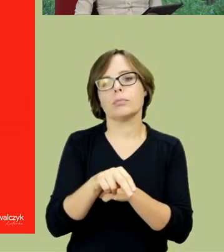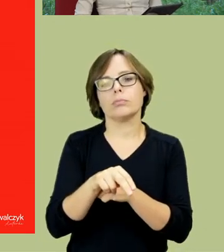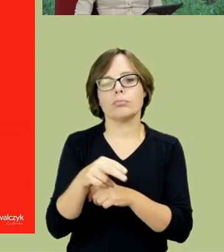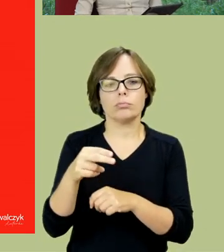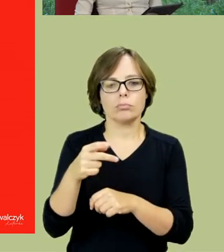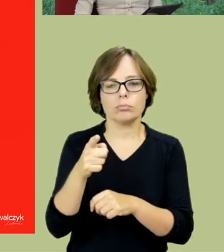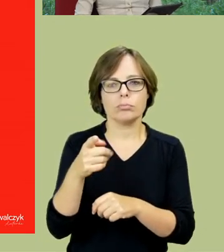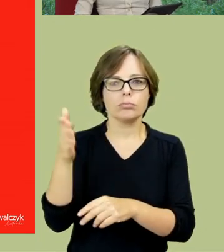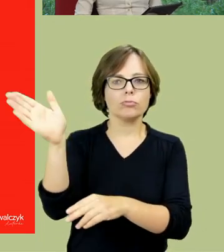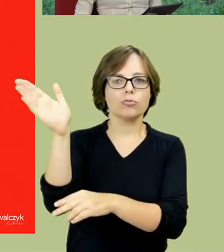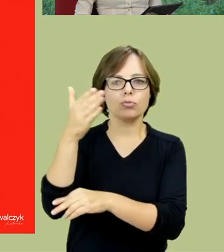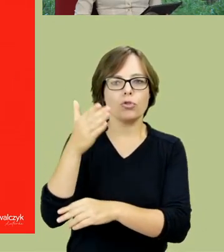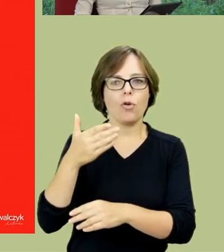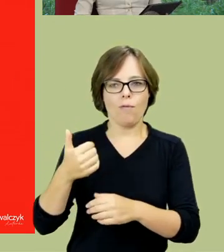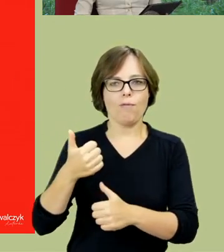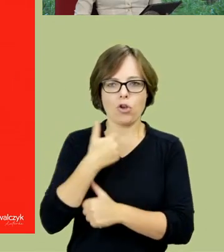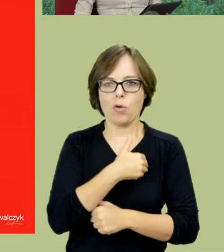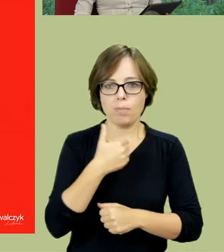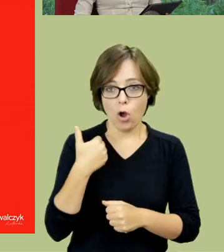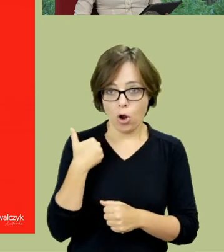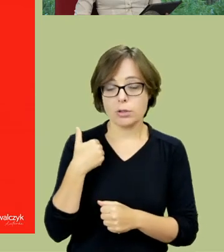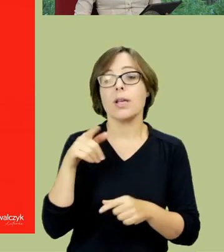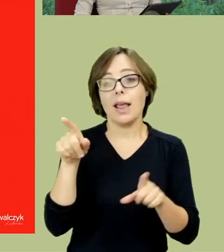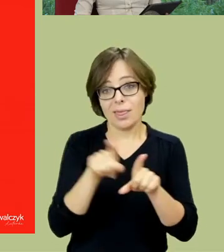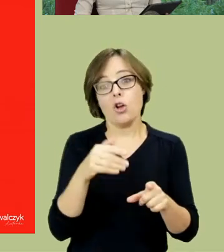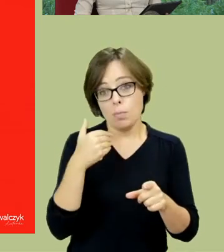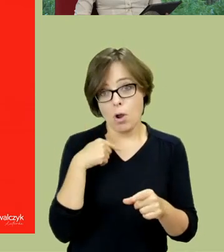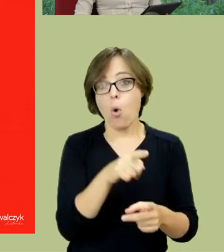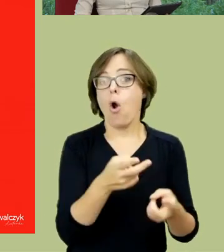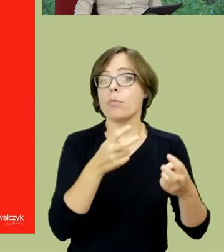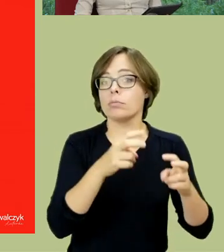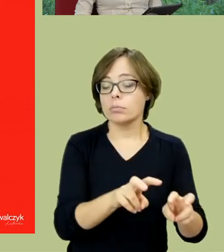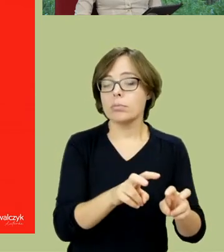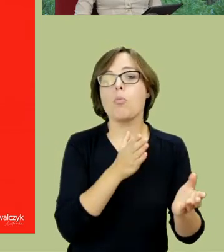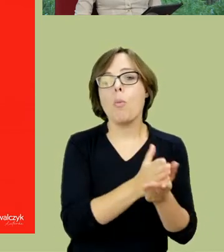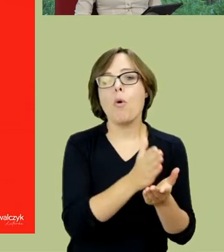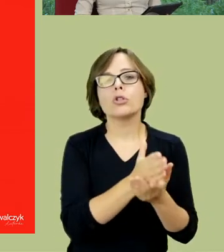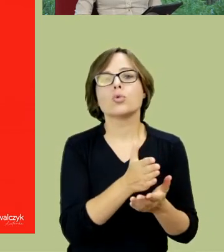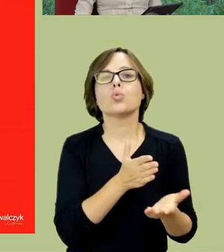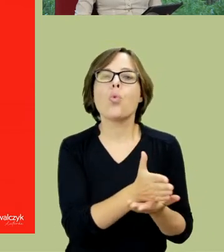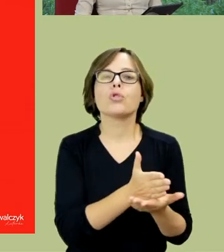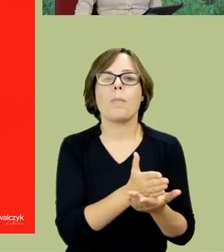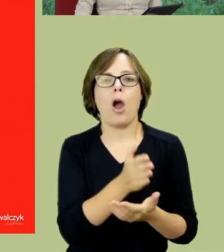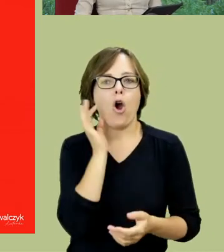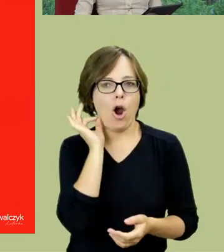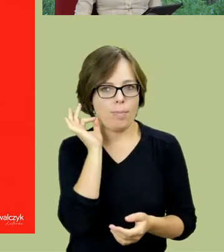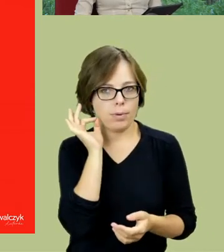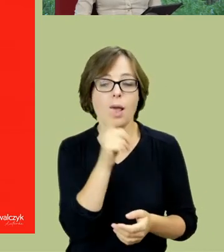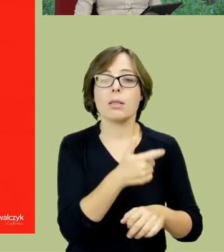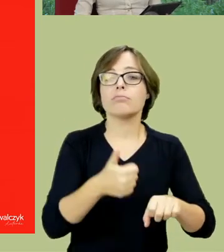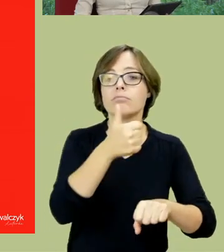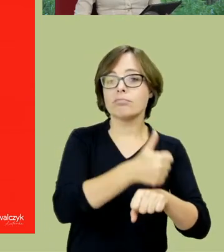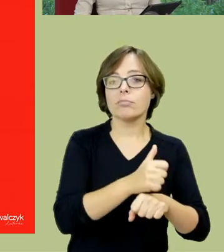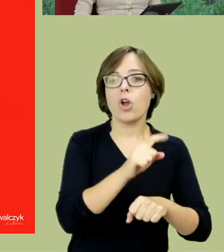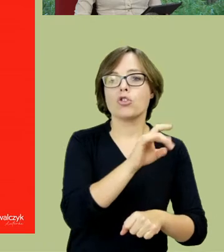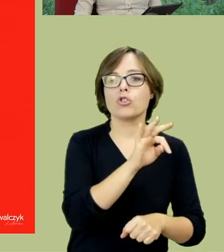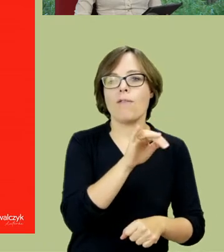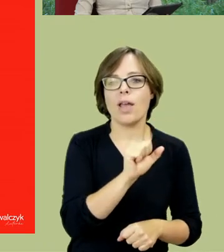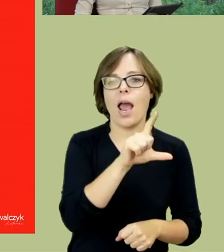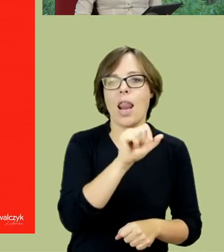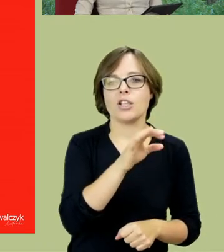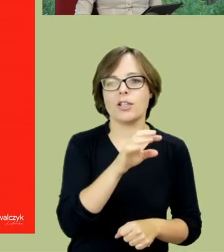Orła Białego”, to powołano do życia także pomocniczą służbę kobiet. Jej dowódczynią została Zofia Leśniewska,